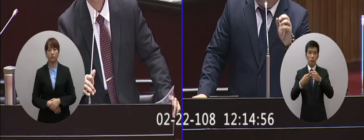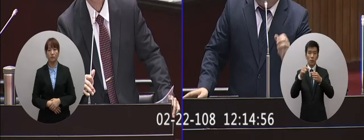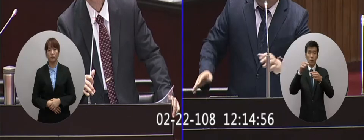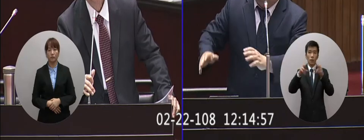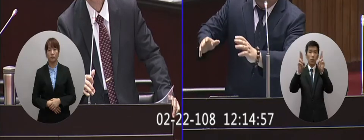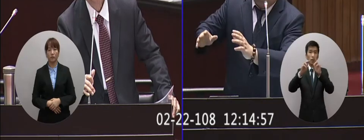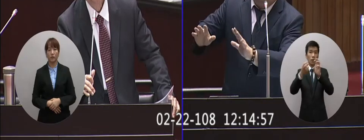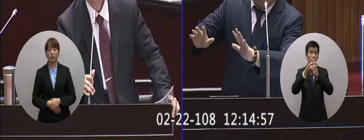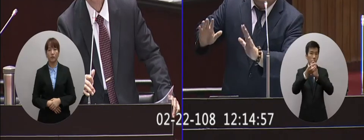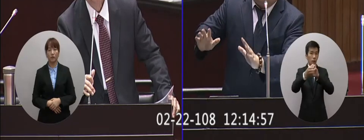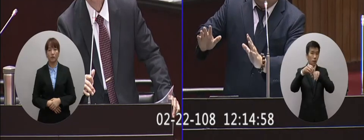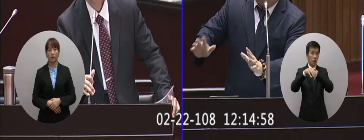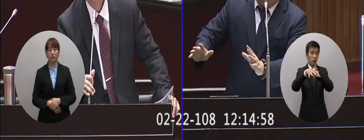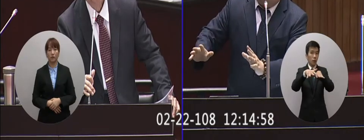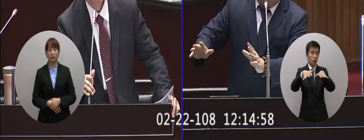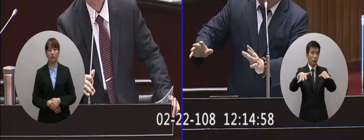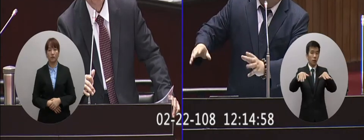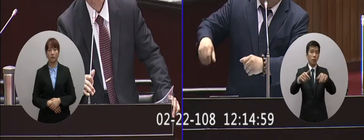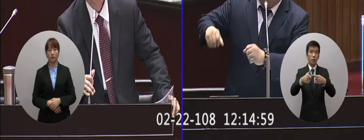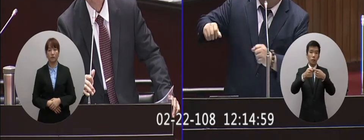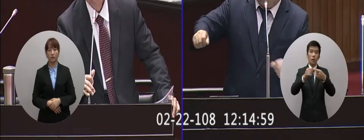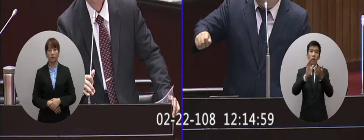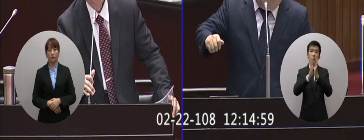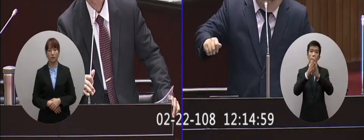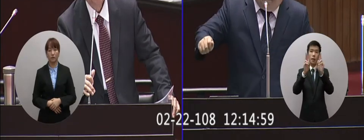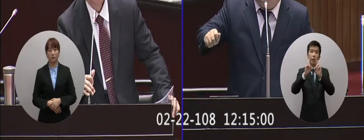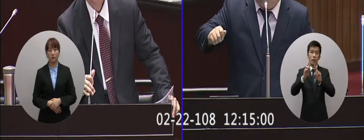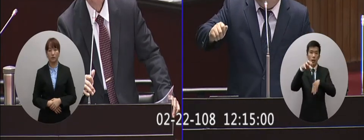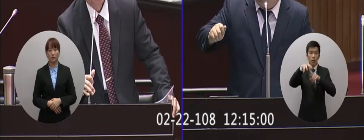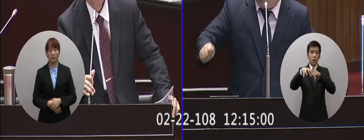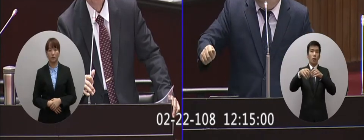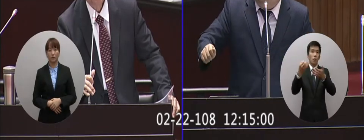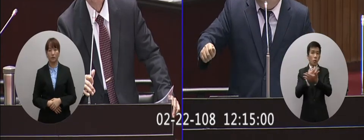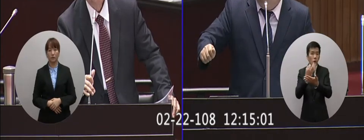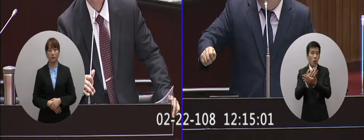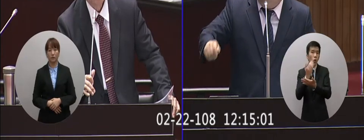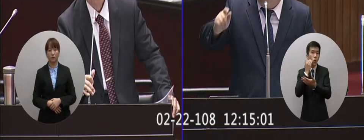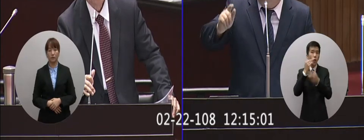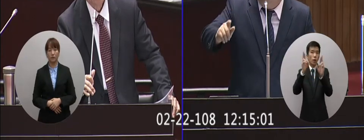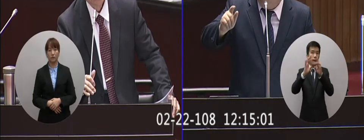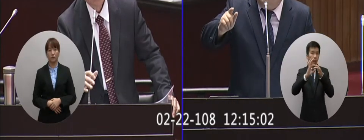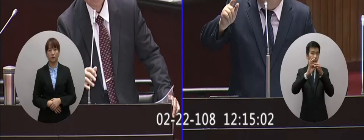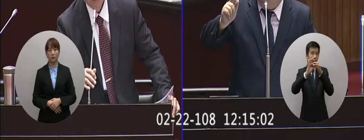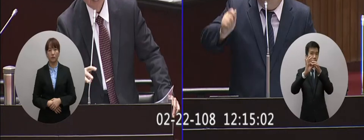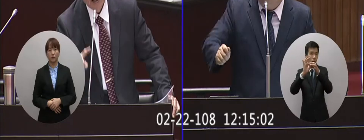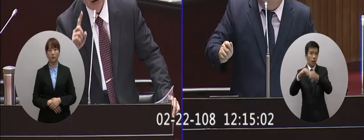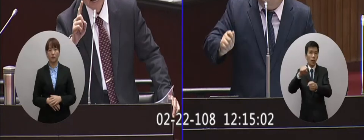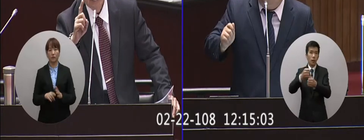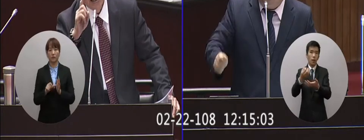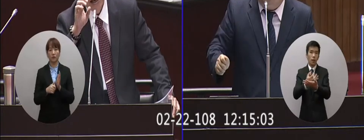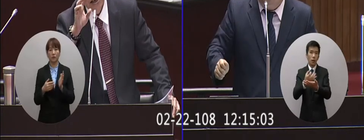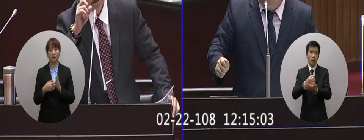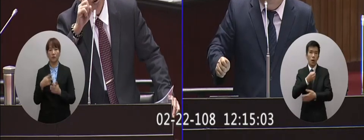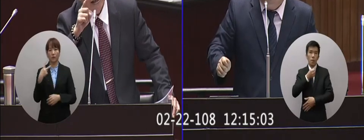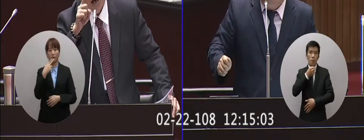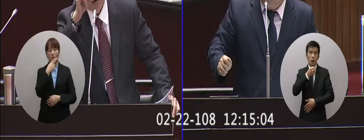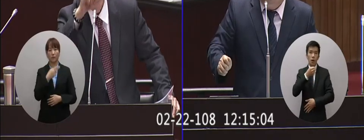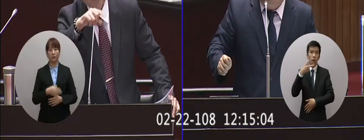就是恁的变电所无够，所以恁要装迄个并联的所在是无够的。